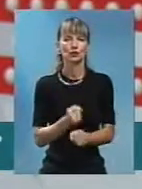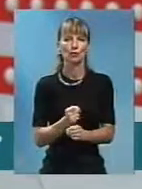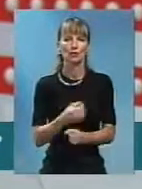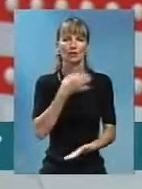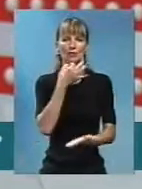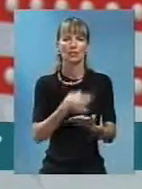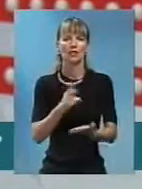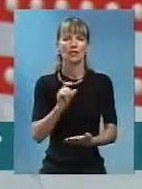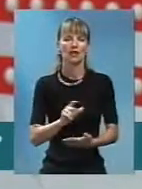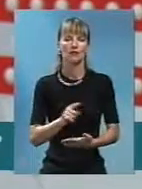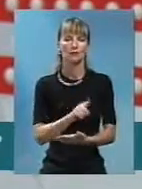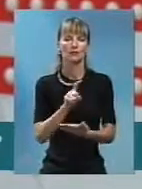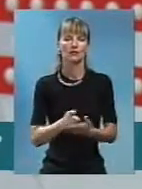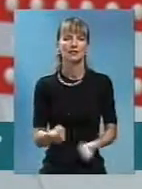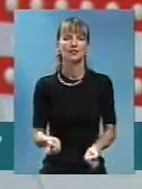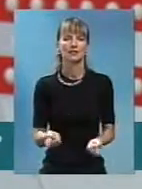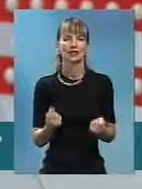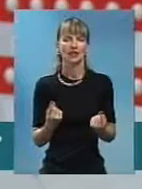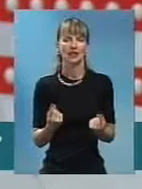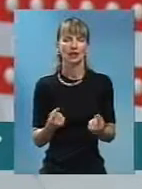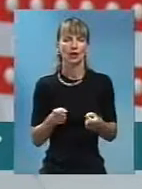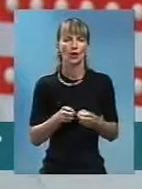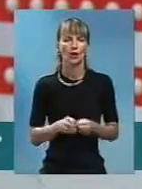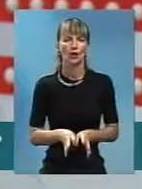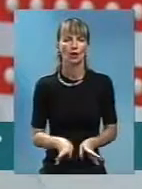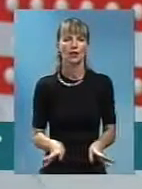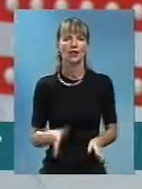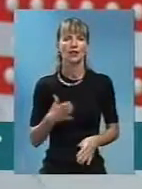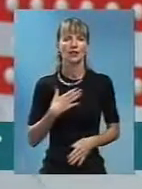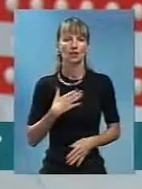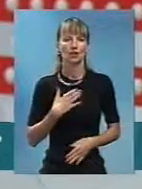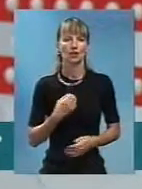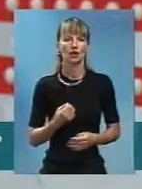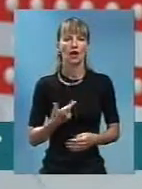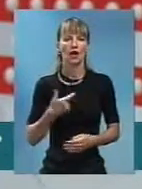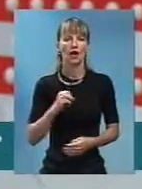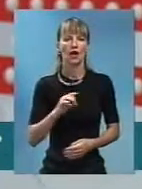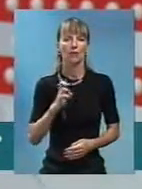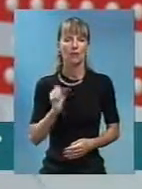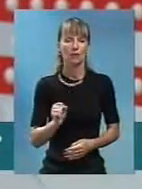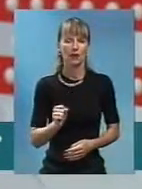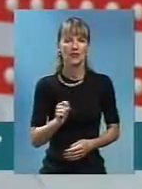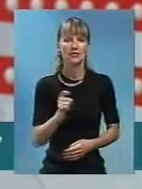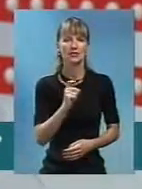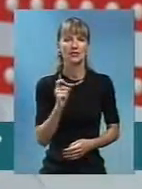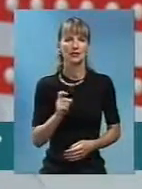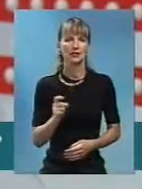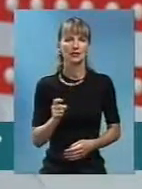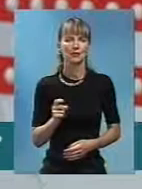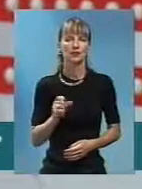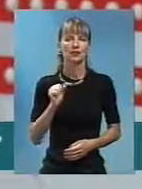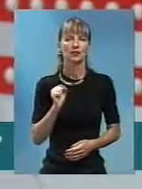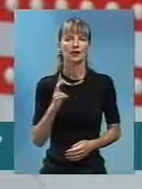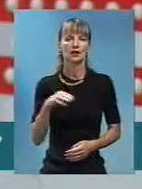відповідаємо на запитання, звідки коріння нашого герба. З